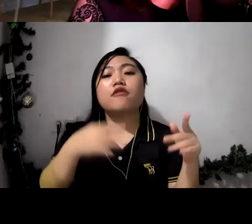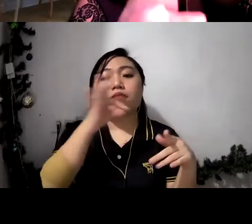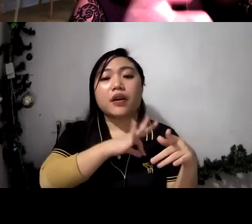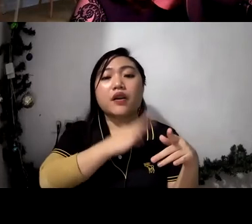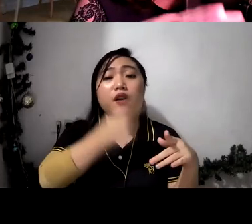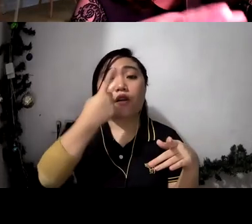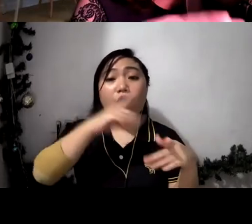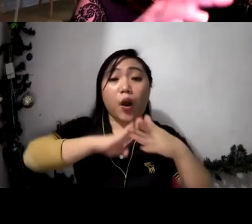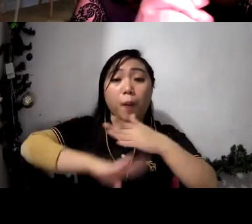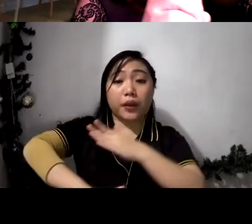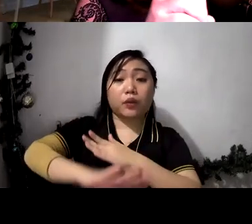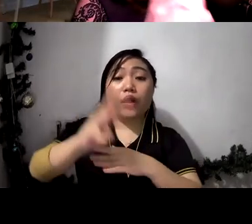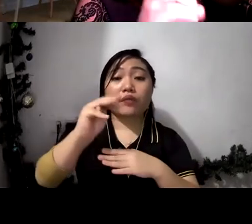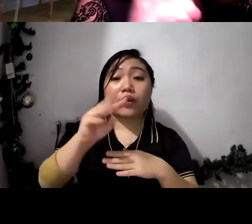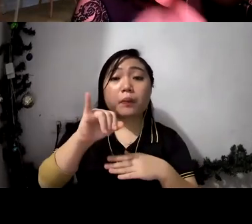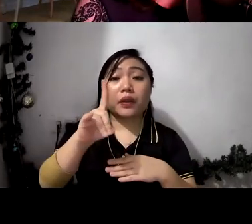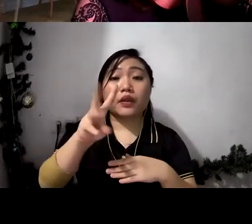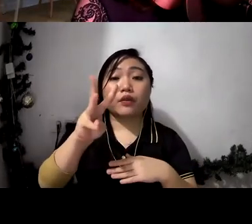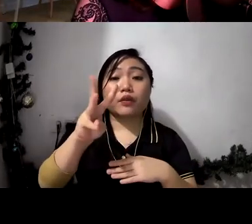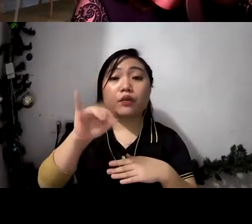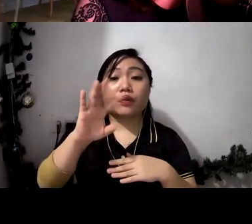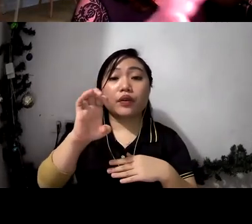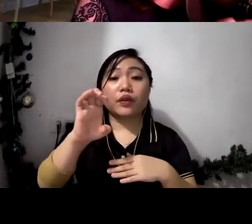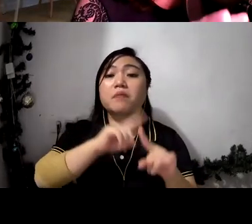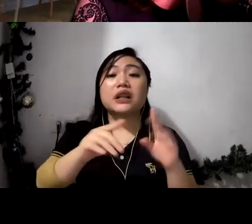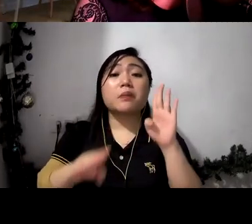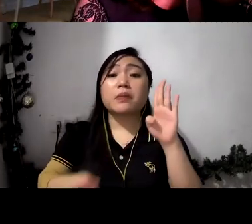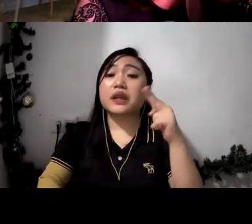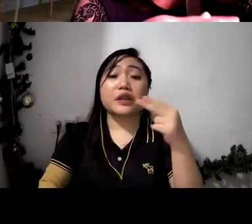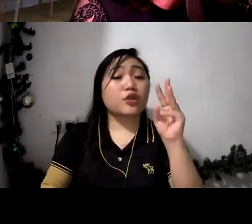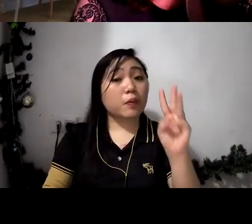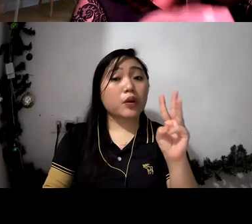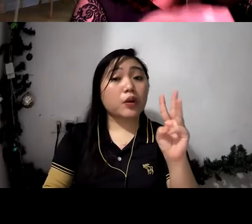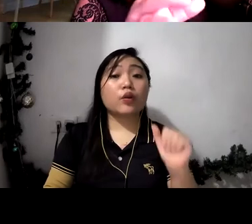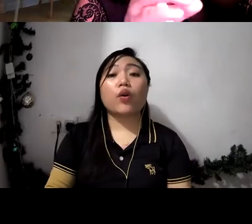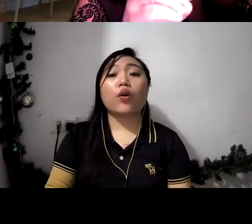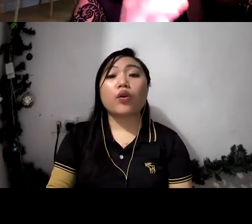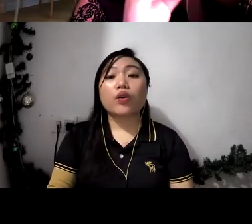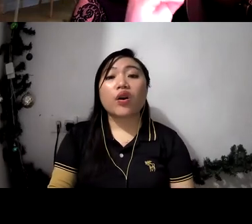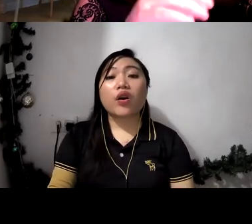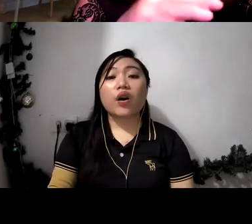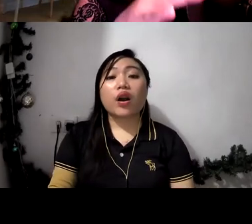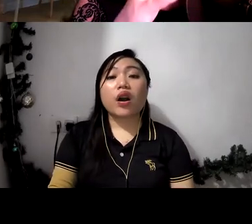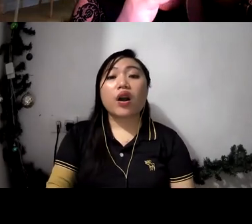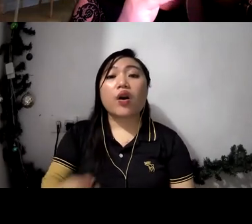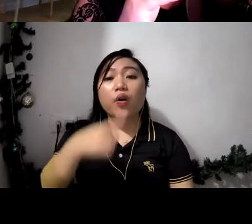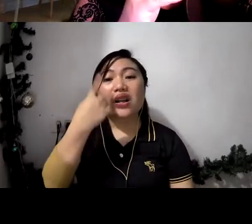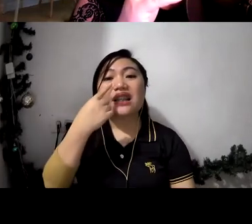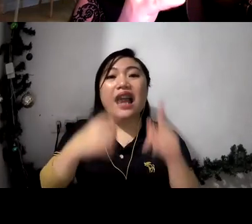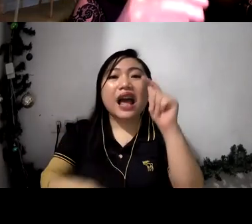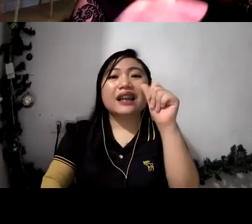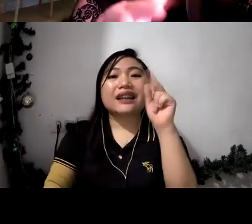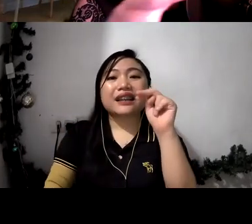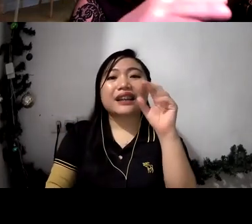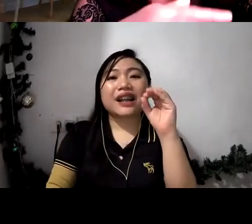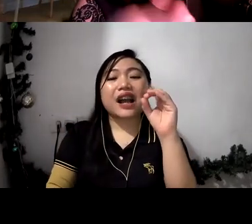Pero yung mga barangay health worker, no, usually mga proc leader ng mga babae, para silang barangay tanod na ano